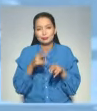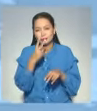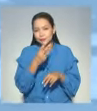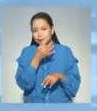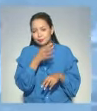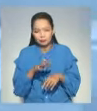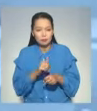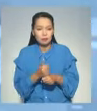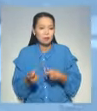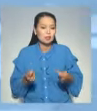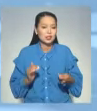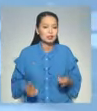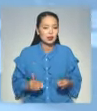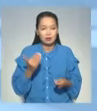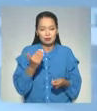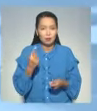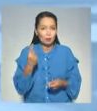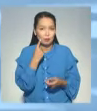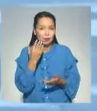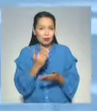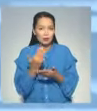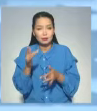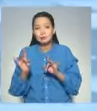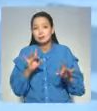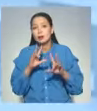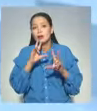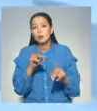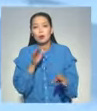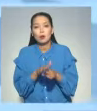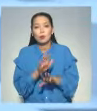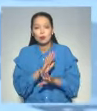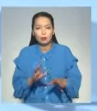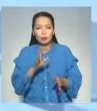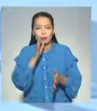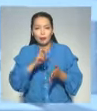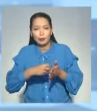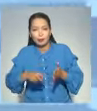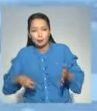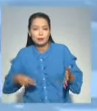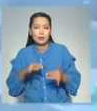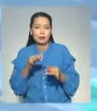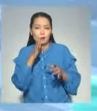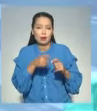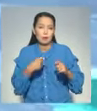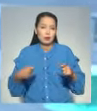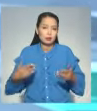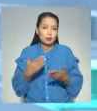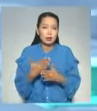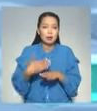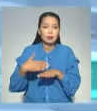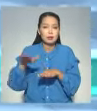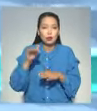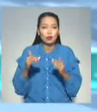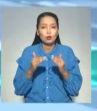өкпесі қарағазандай. Әу баста әдемі жарнамадағы уәделерін орындамай, қашқақтап, уақыт созып жүр дейді. Несиеге алған